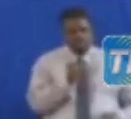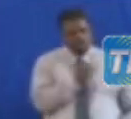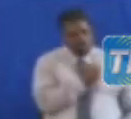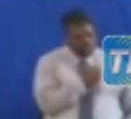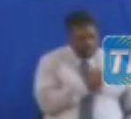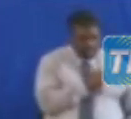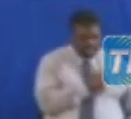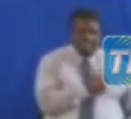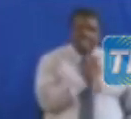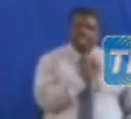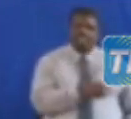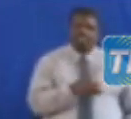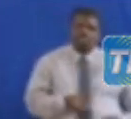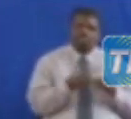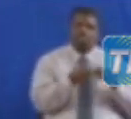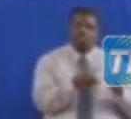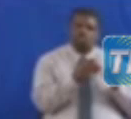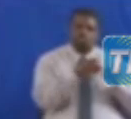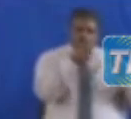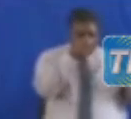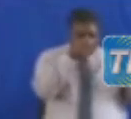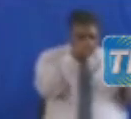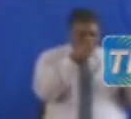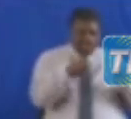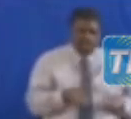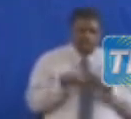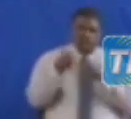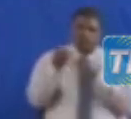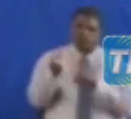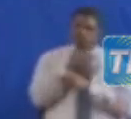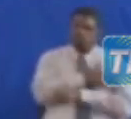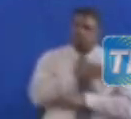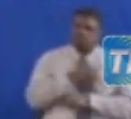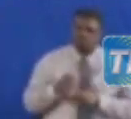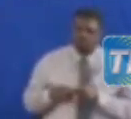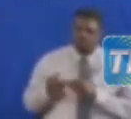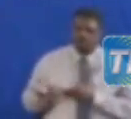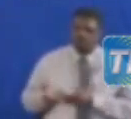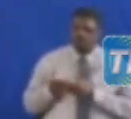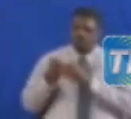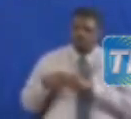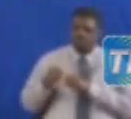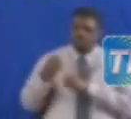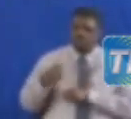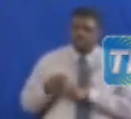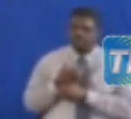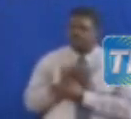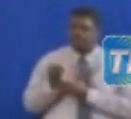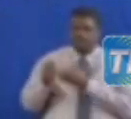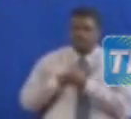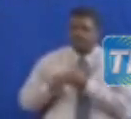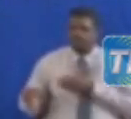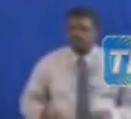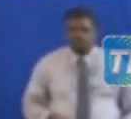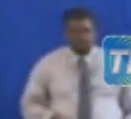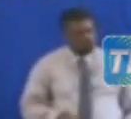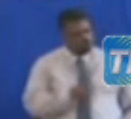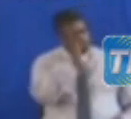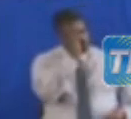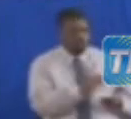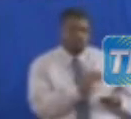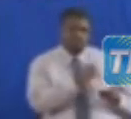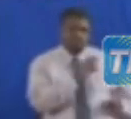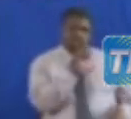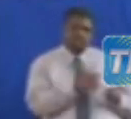wazee ikiwemo uwepo wa dirisha la kuwahudumia, kuendelea na utekelezaji wa sera ya elimu bila malipo ili